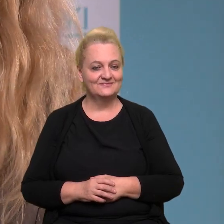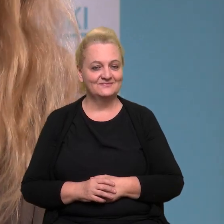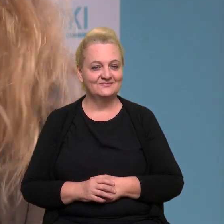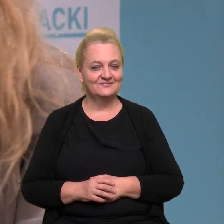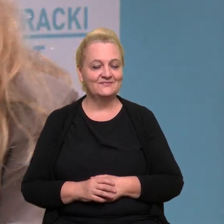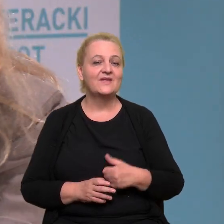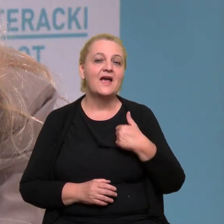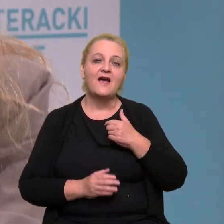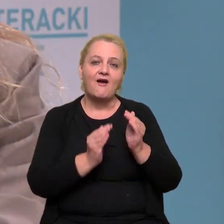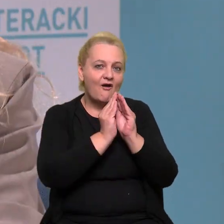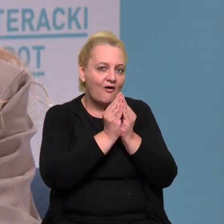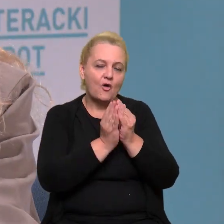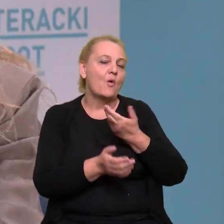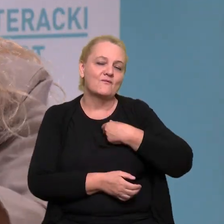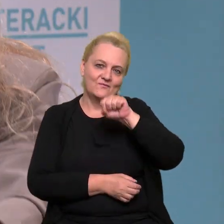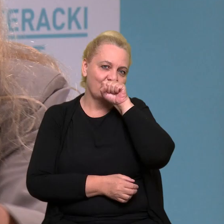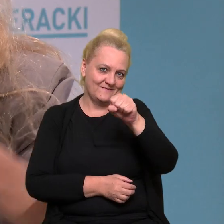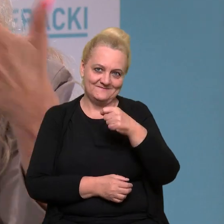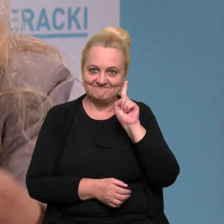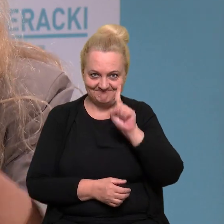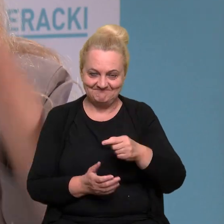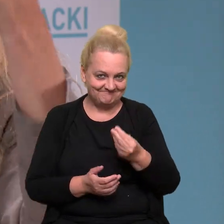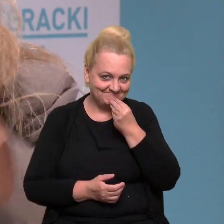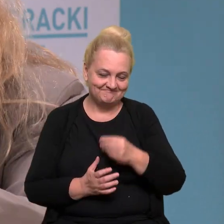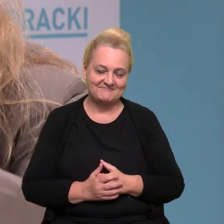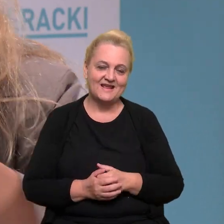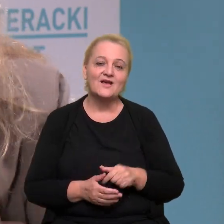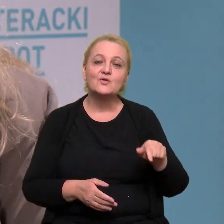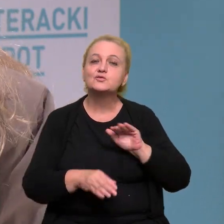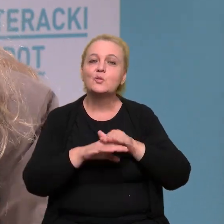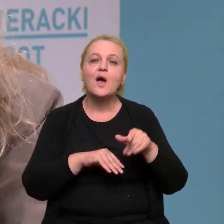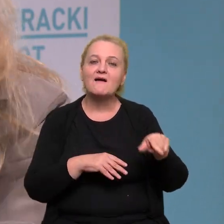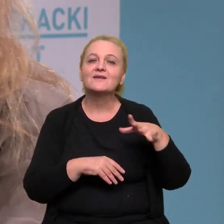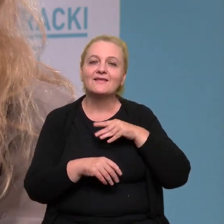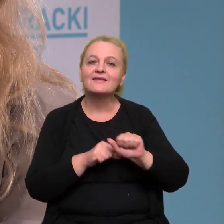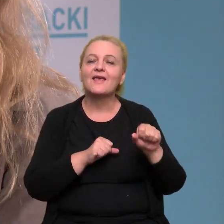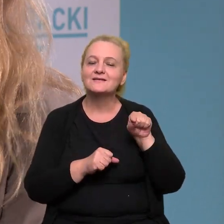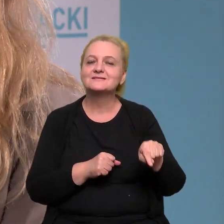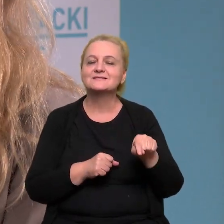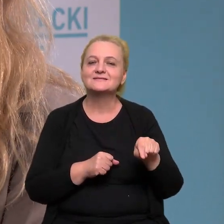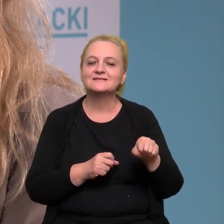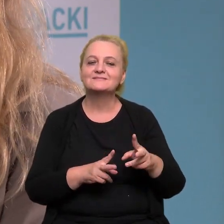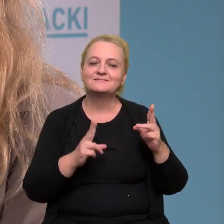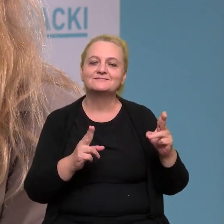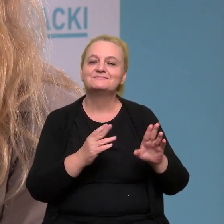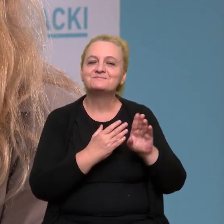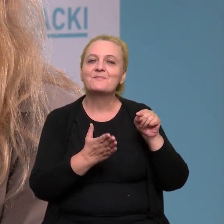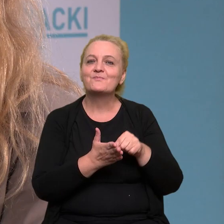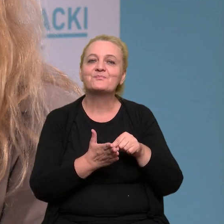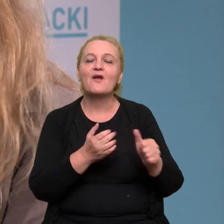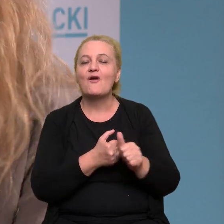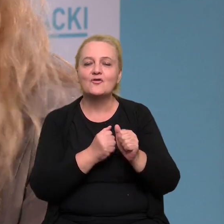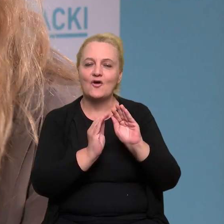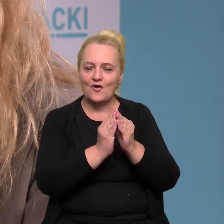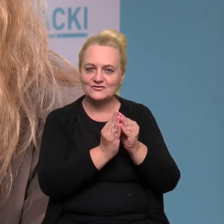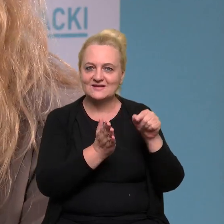Kocham ostrygi, rzeczywiście. Jest sławna scena, bardzo znana scena, gdzie chodzi o